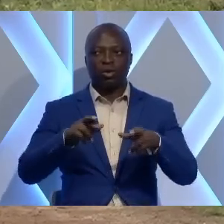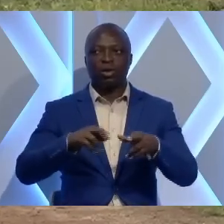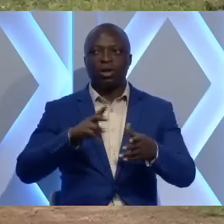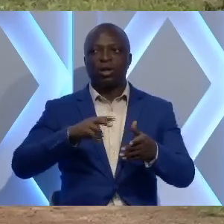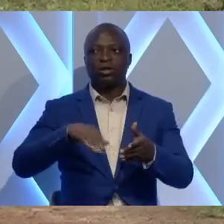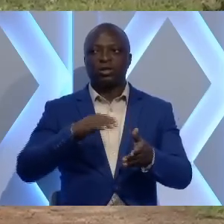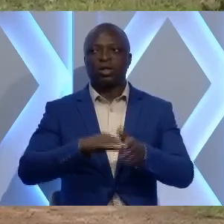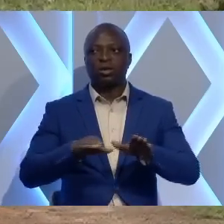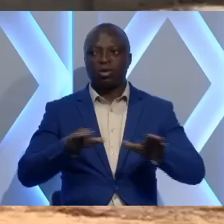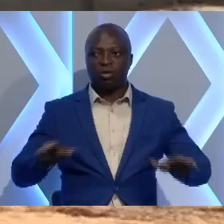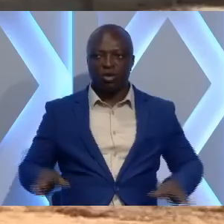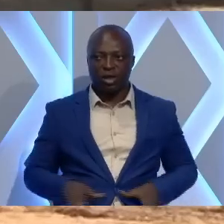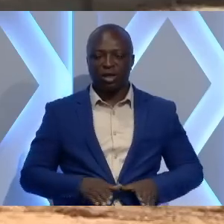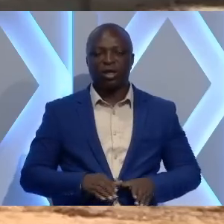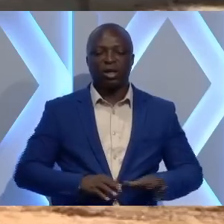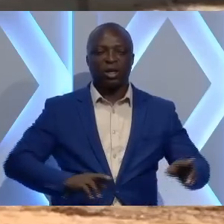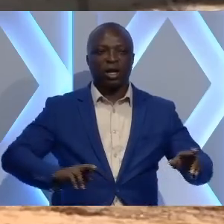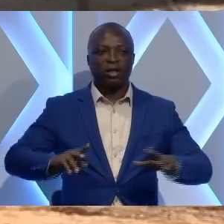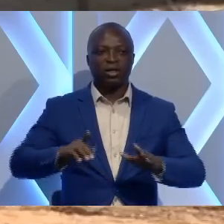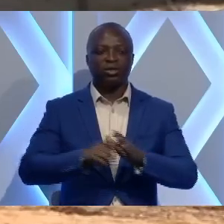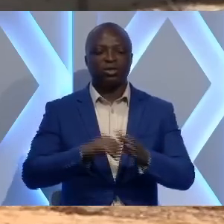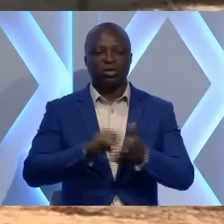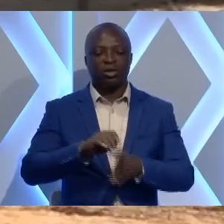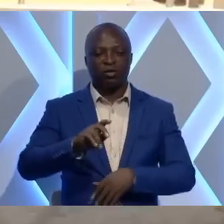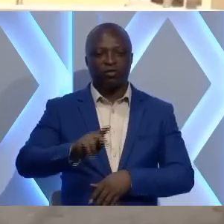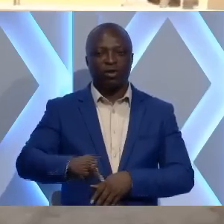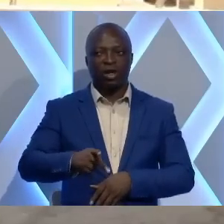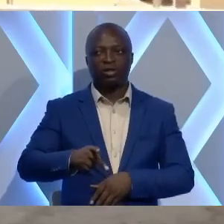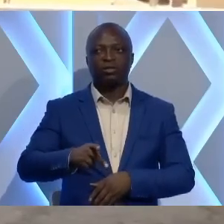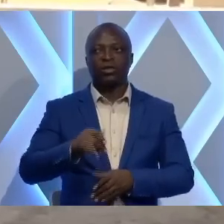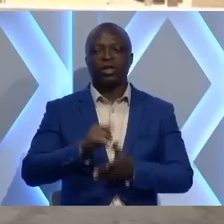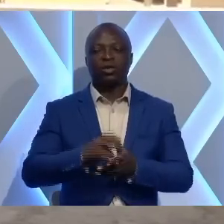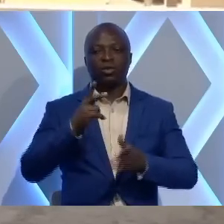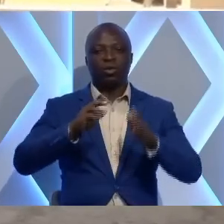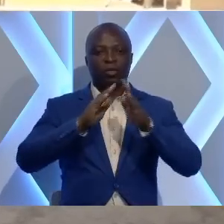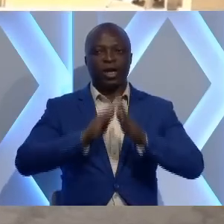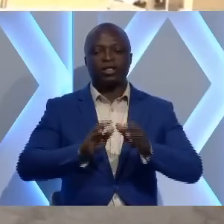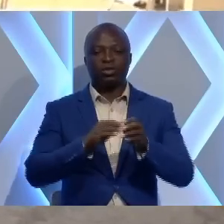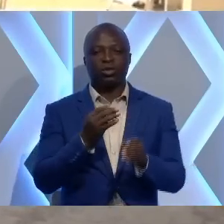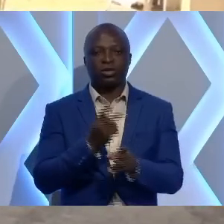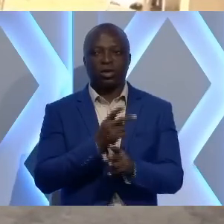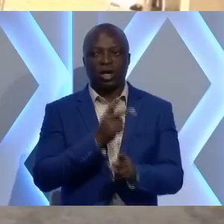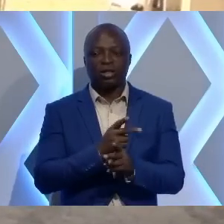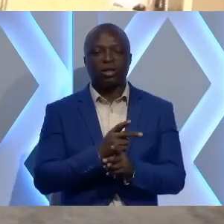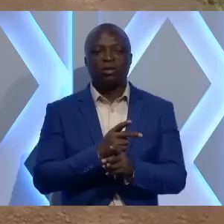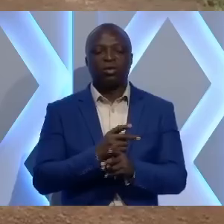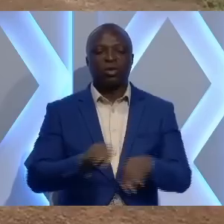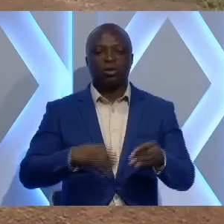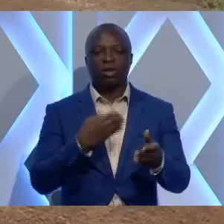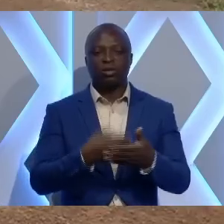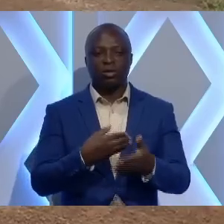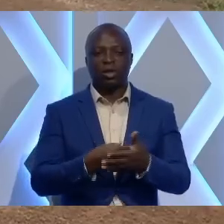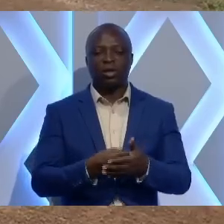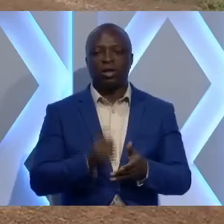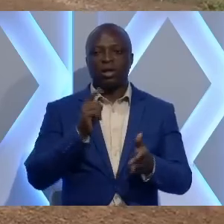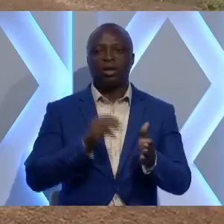centre communautaire, la réalisation d'un forage et de 2 magasins de stockage pour une allocation totale d'environ